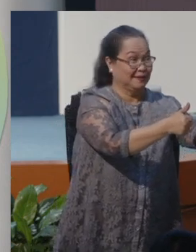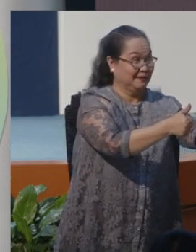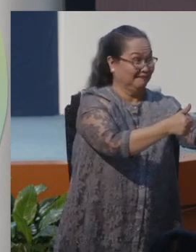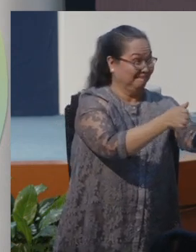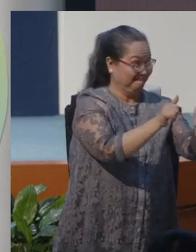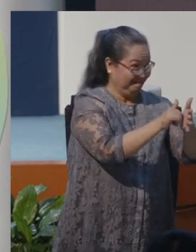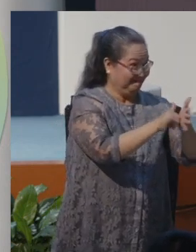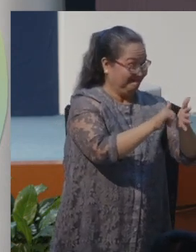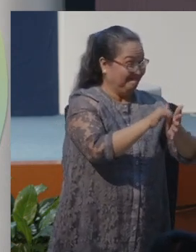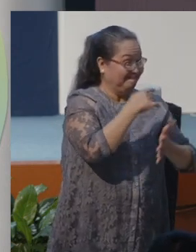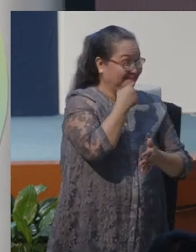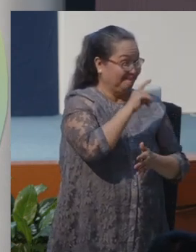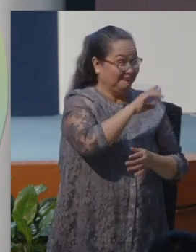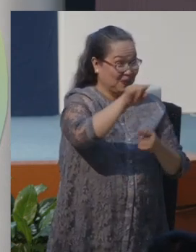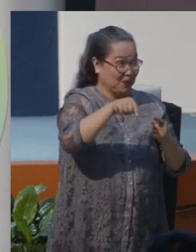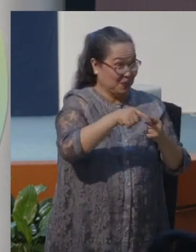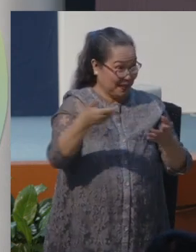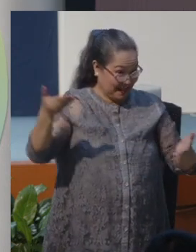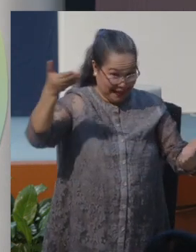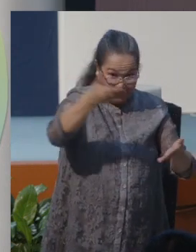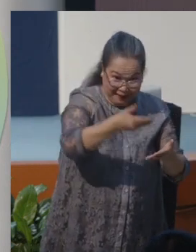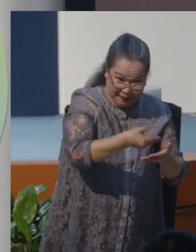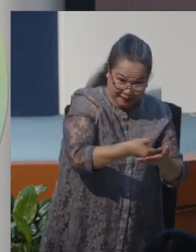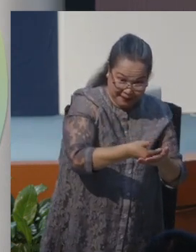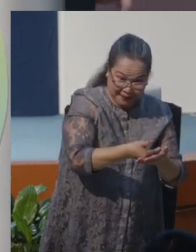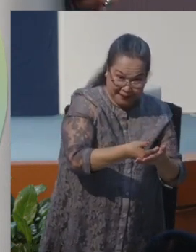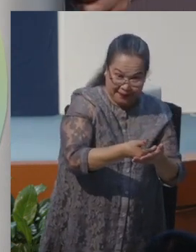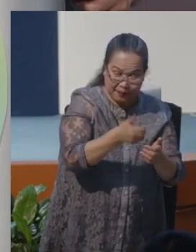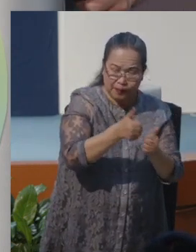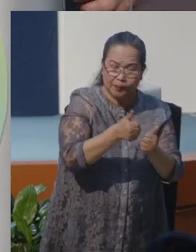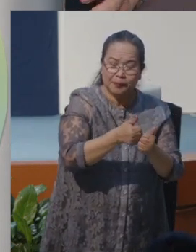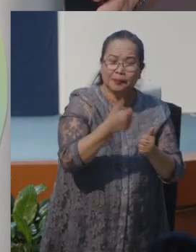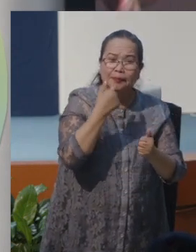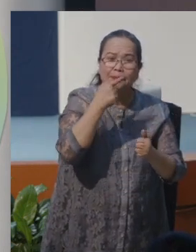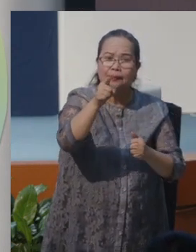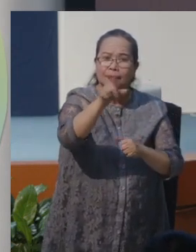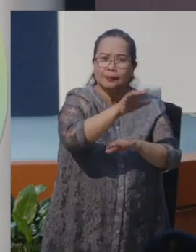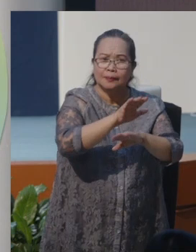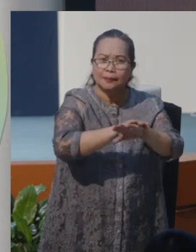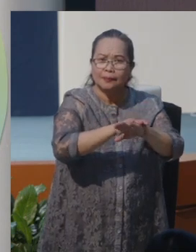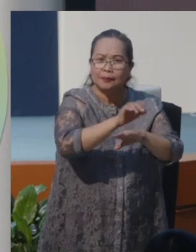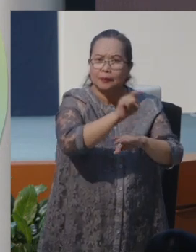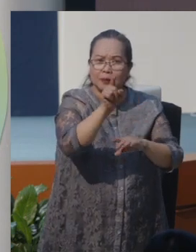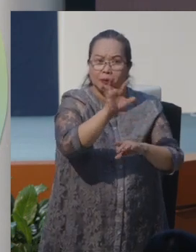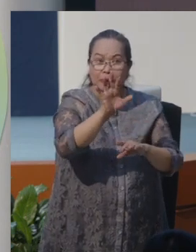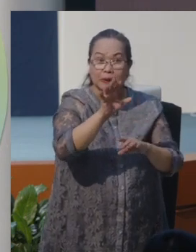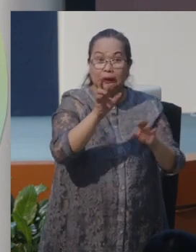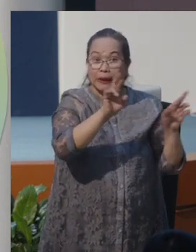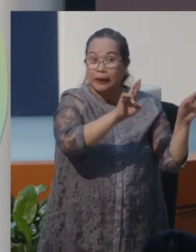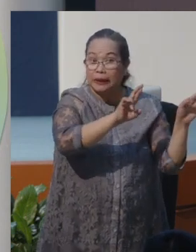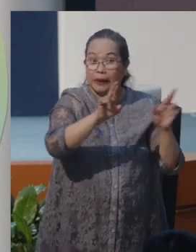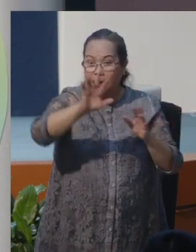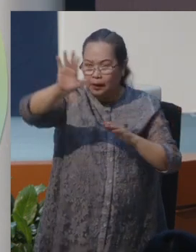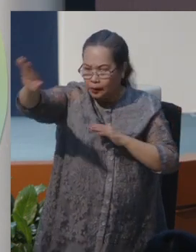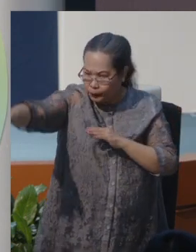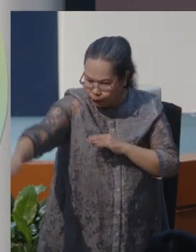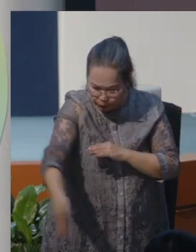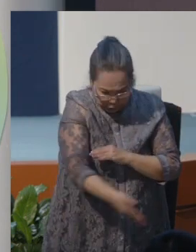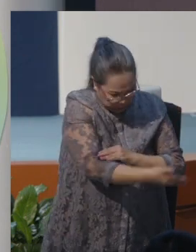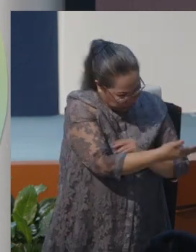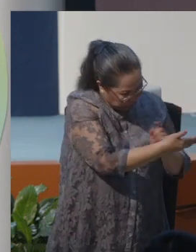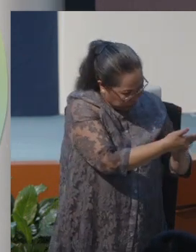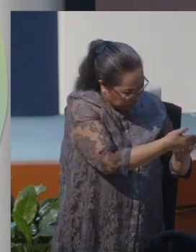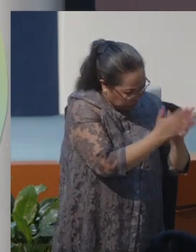pong katagang, and when they came, hudyat po yung sa atin na tapos na yung kanyang magdamagang prayer meeting